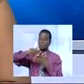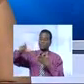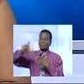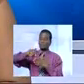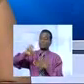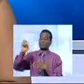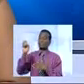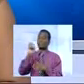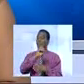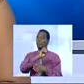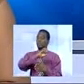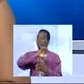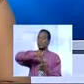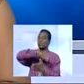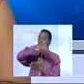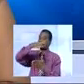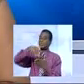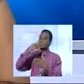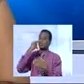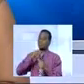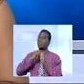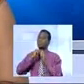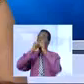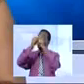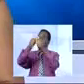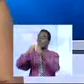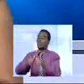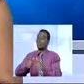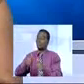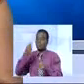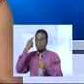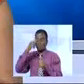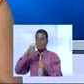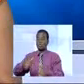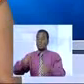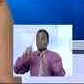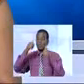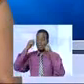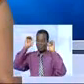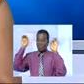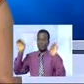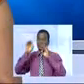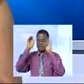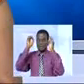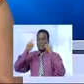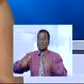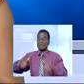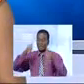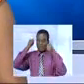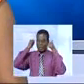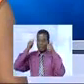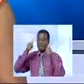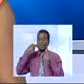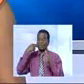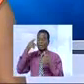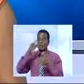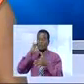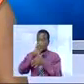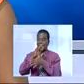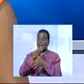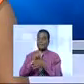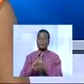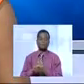été primés. Une cérémonie pour célébrer l'excellence à l'école, témoin de l'événement,